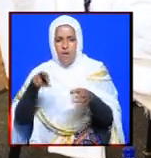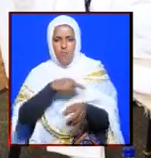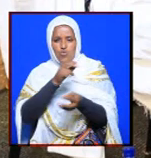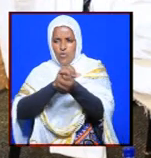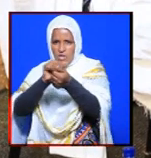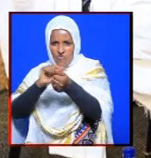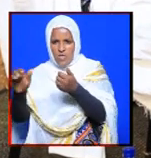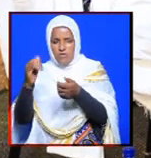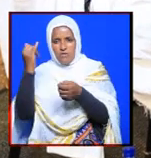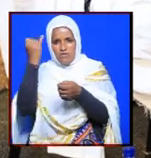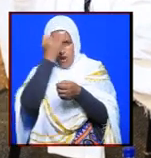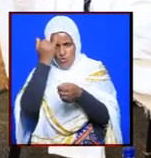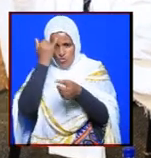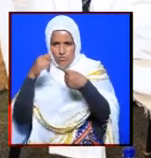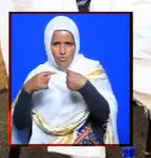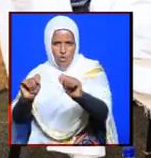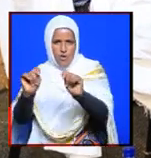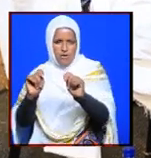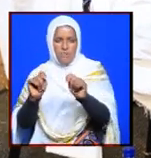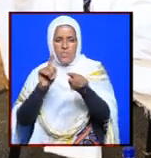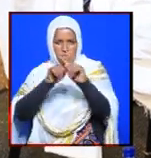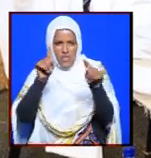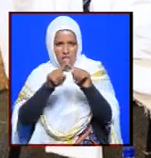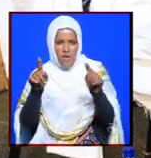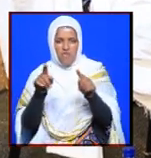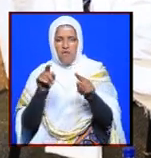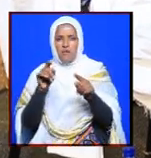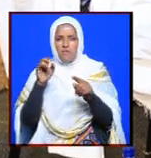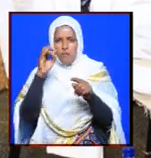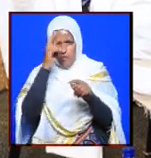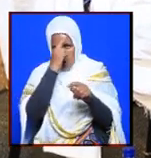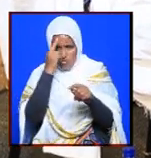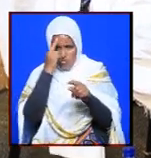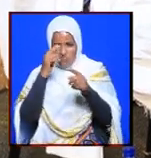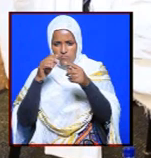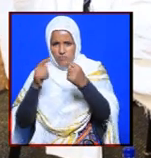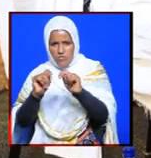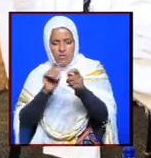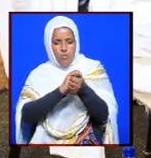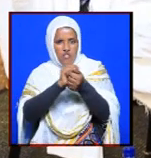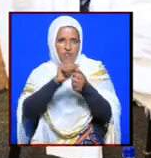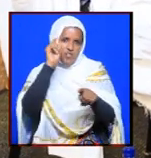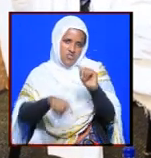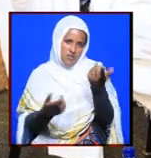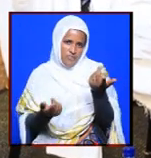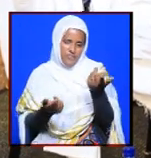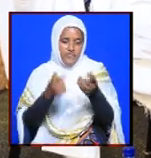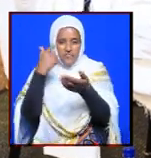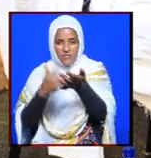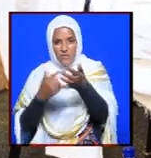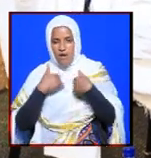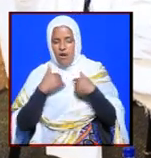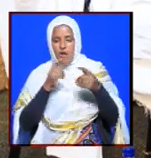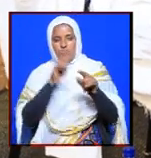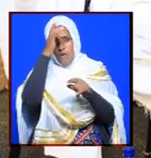ማድረግ፣ ሃይማኖቷን ማጥፋት በካቶሊክ ሚስዮናውያን ተሞከረ፣ በተለያዩ የፕሮቴስታንት ሚስዮናውያን ተሞከረ። ብዙ ጥፋት ደርሷል፣ ግን ጨርሶ ማጥፋት አልተቻለም።